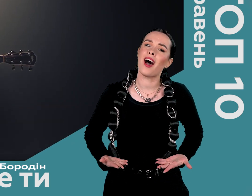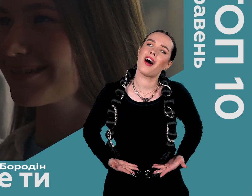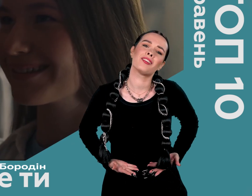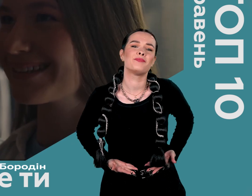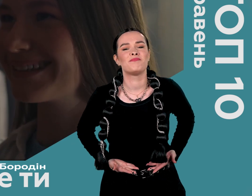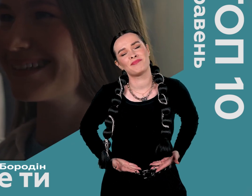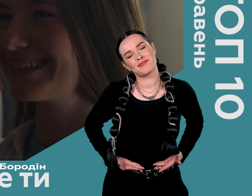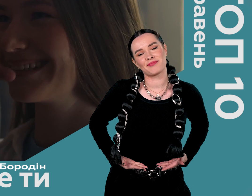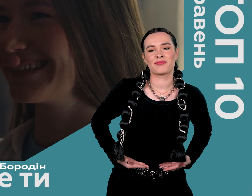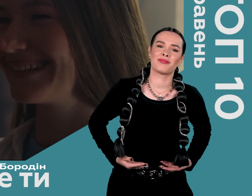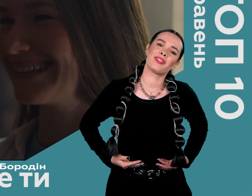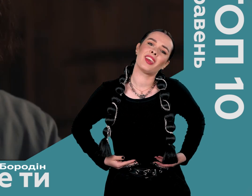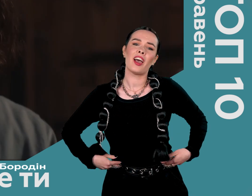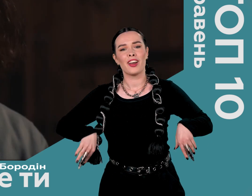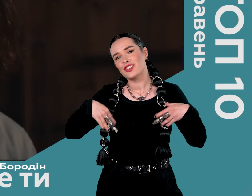життя.